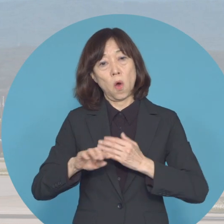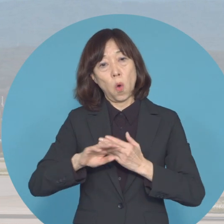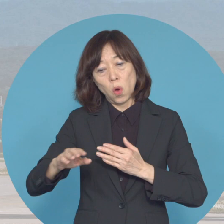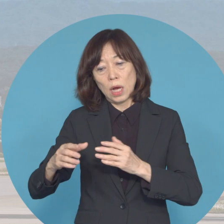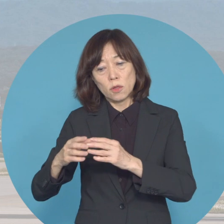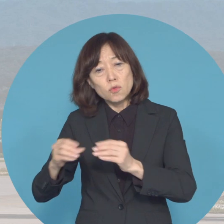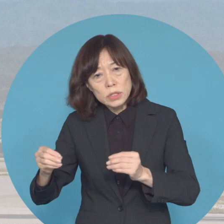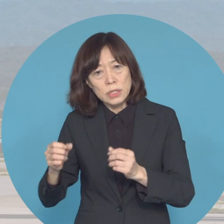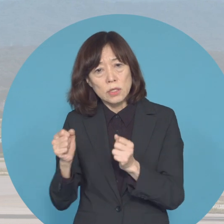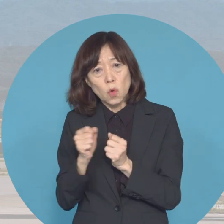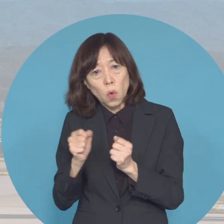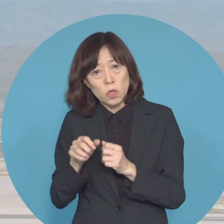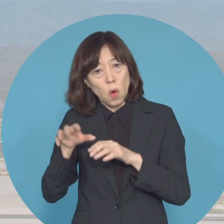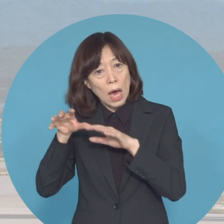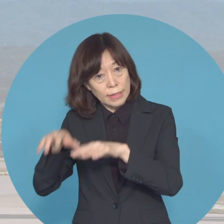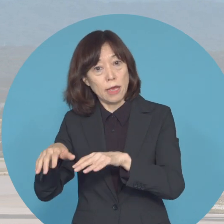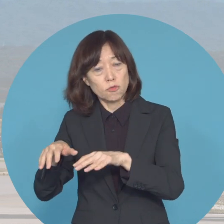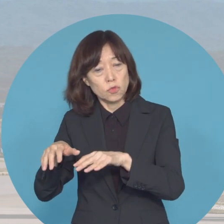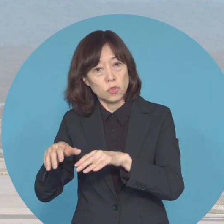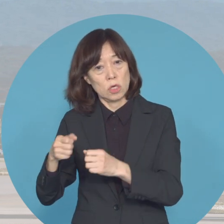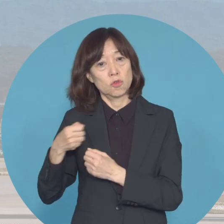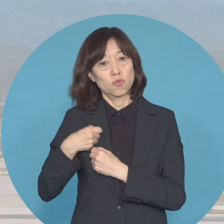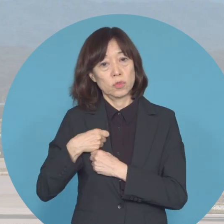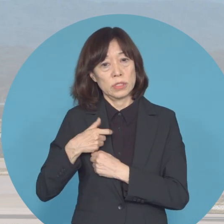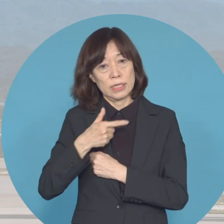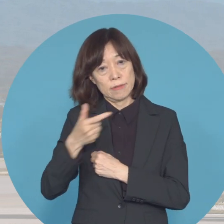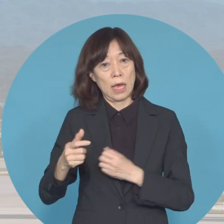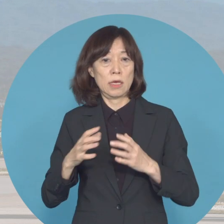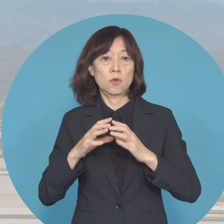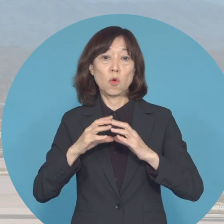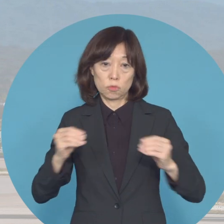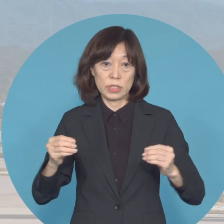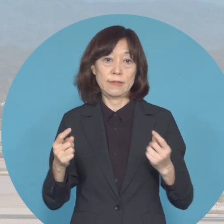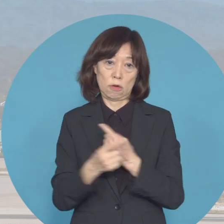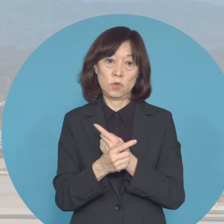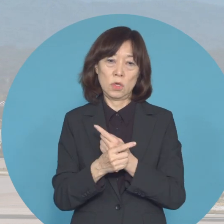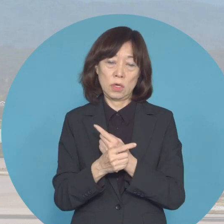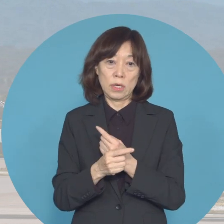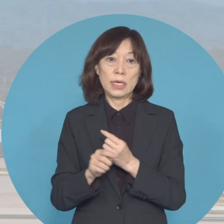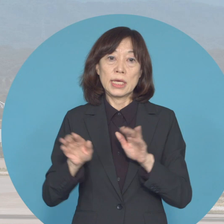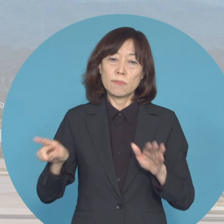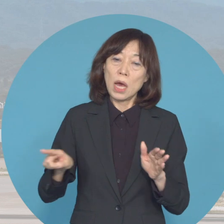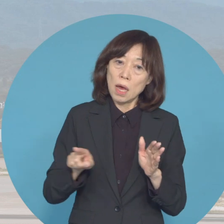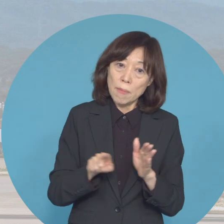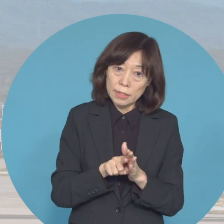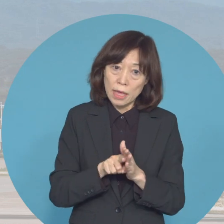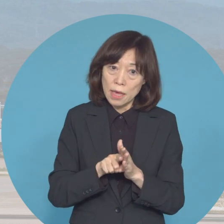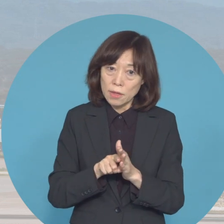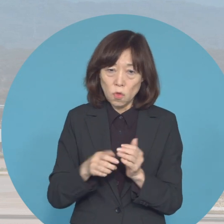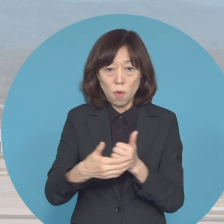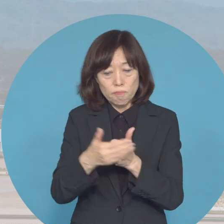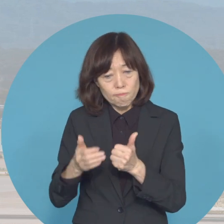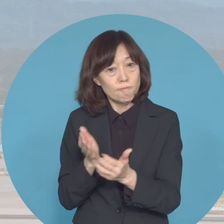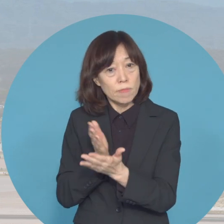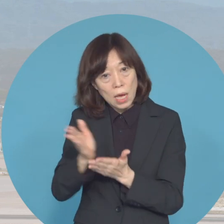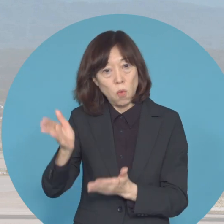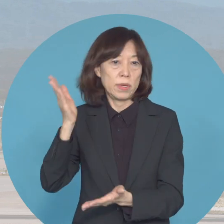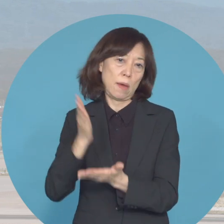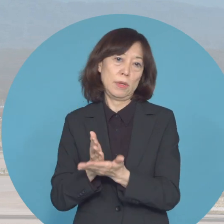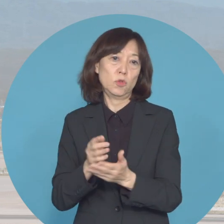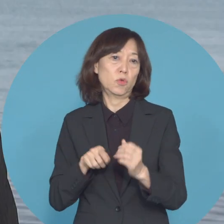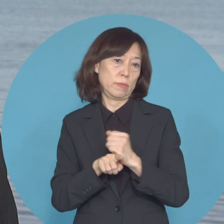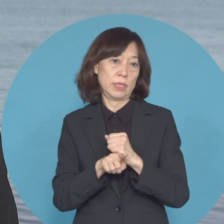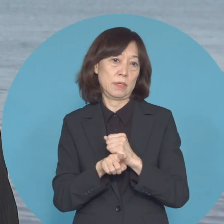他国に脅威を与える軍事大国になり、これまでの専守防衛をやめるということです